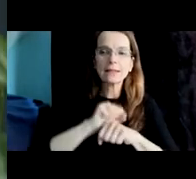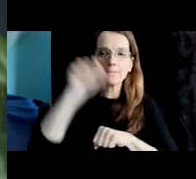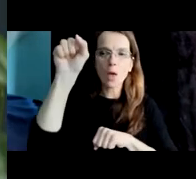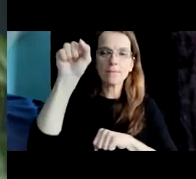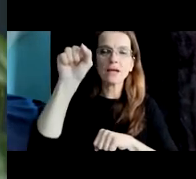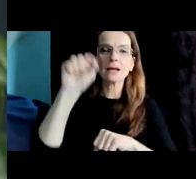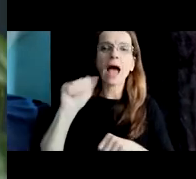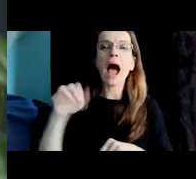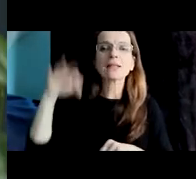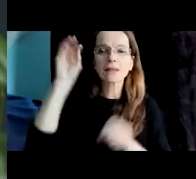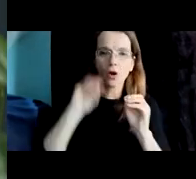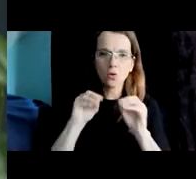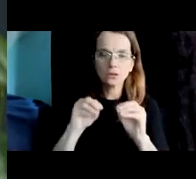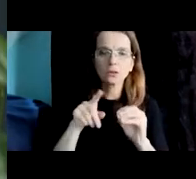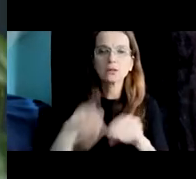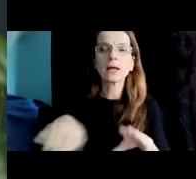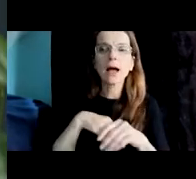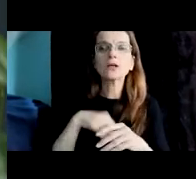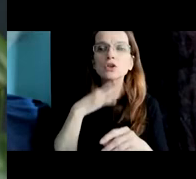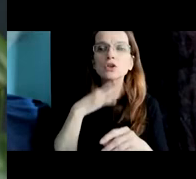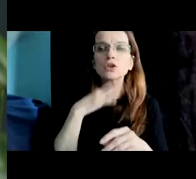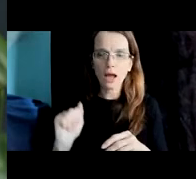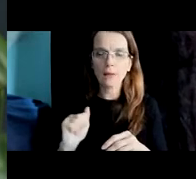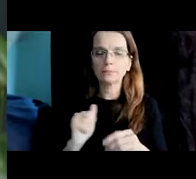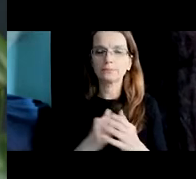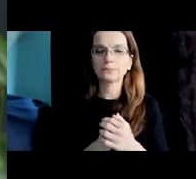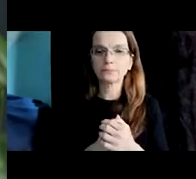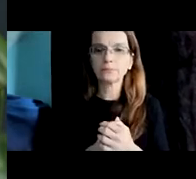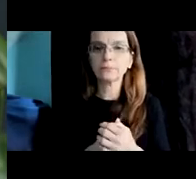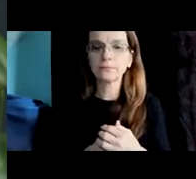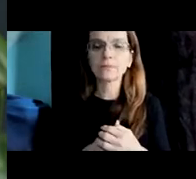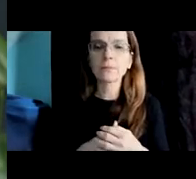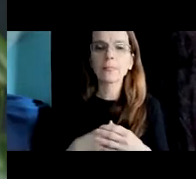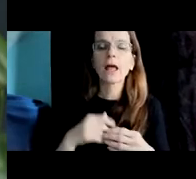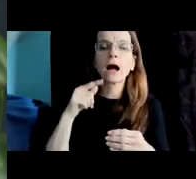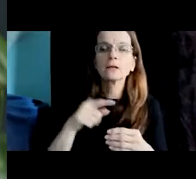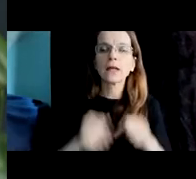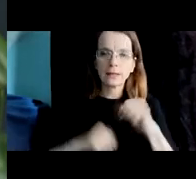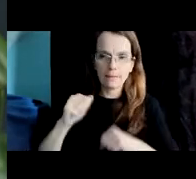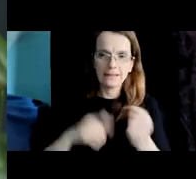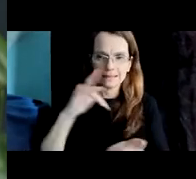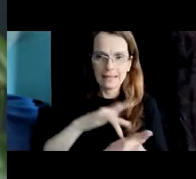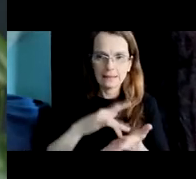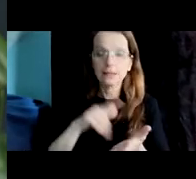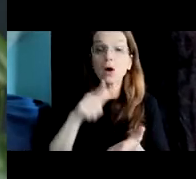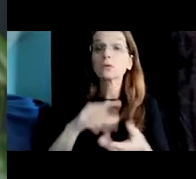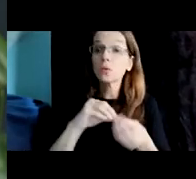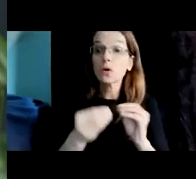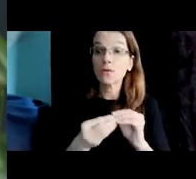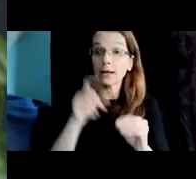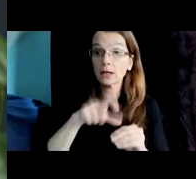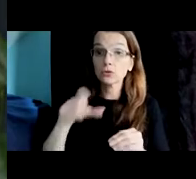na Univerzitetnem rehabilitacijskem inštitutu Republike Slovenije Soča, kjer se ukvarja z osebami z